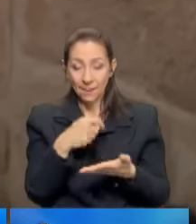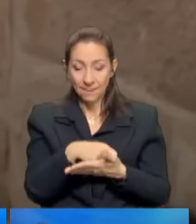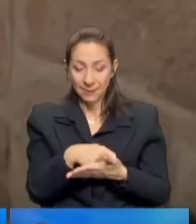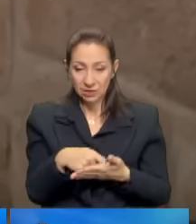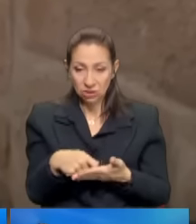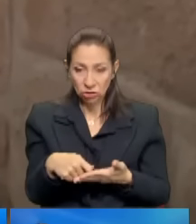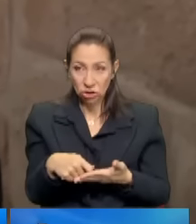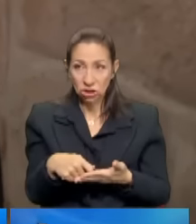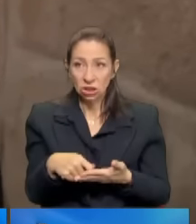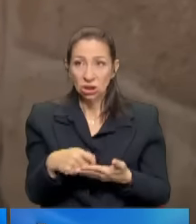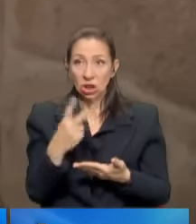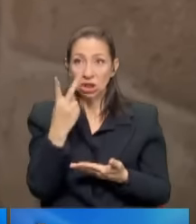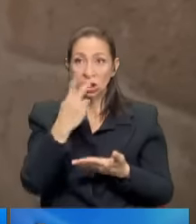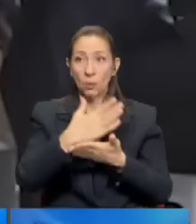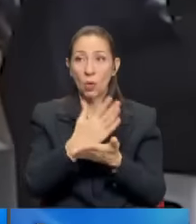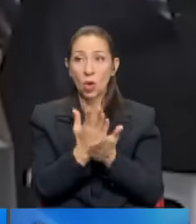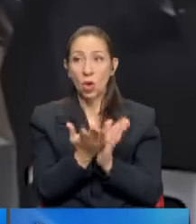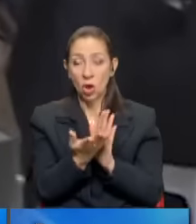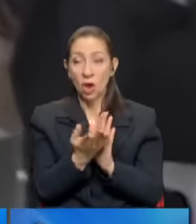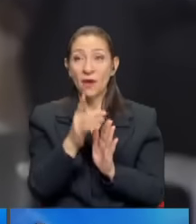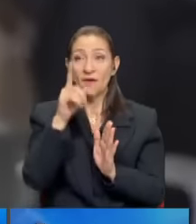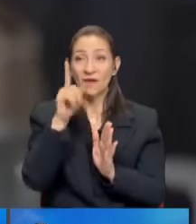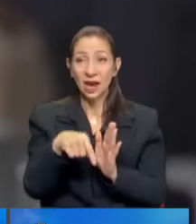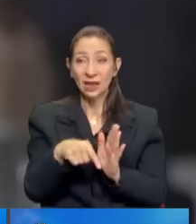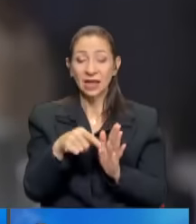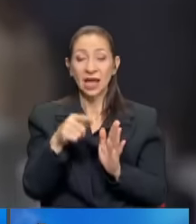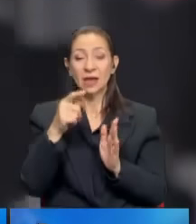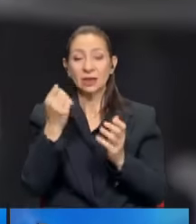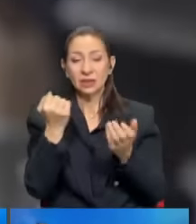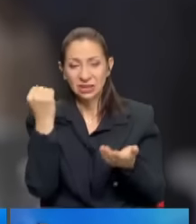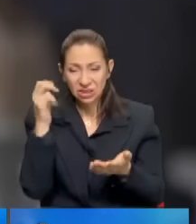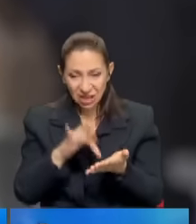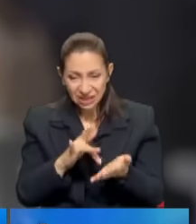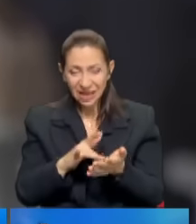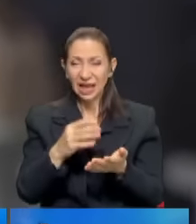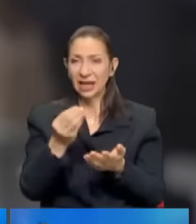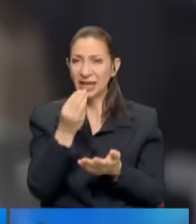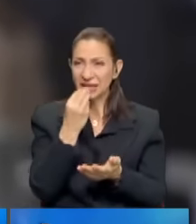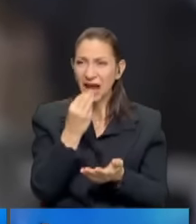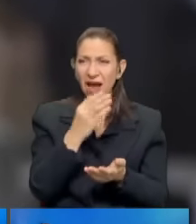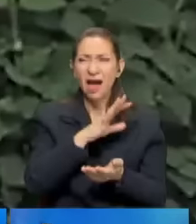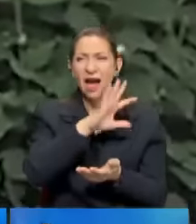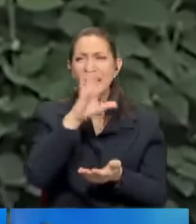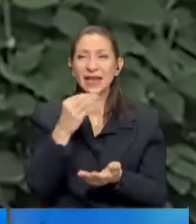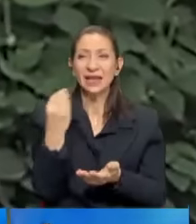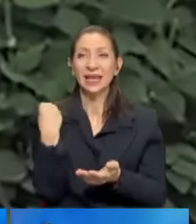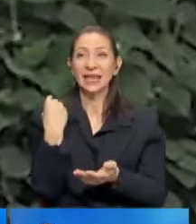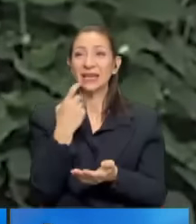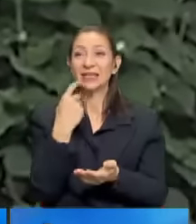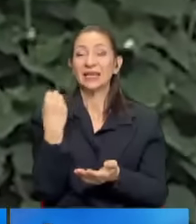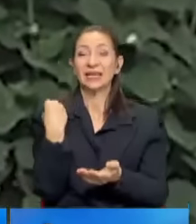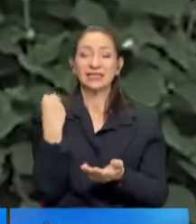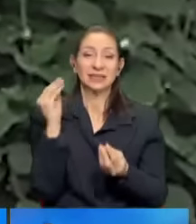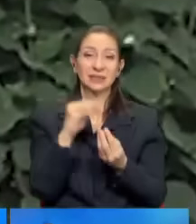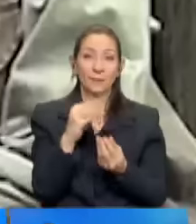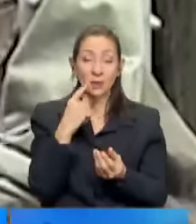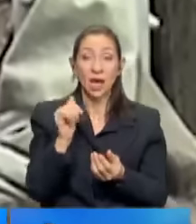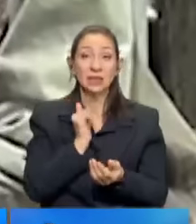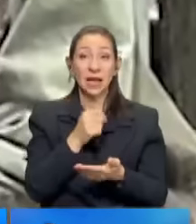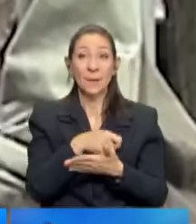maaşımız ikiye bölünüyor vergiden harca trafik cezasından gıdaya Her yeni yıl yeni zamlara gebe